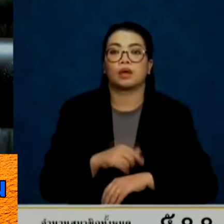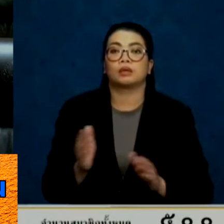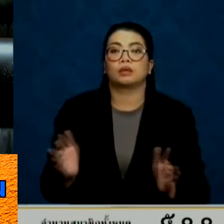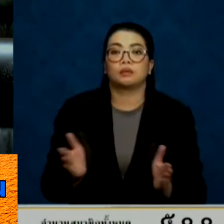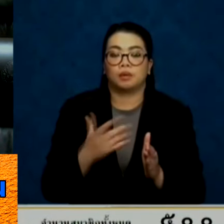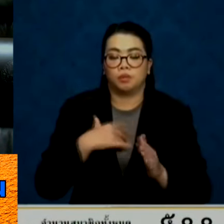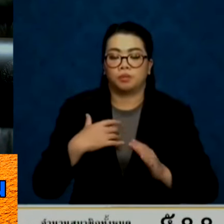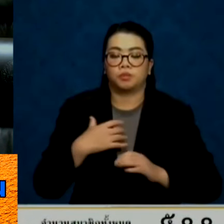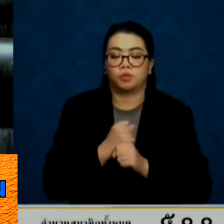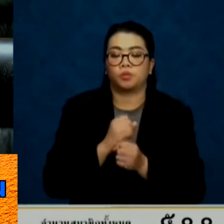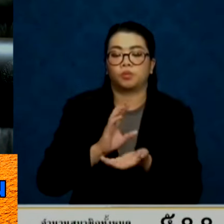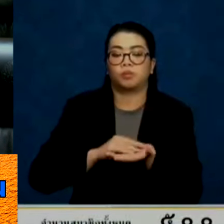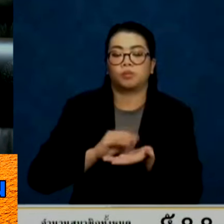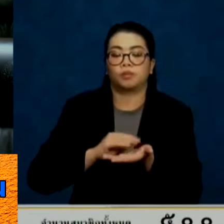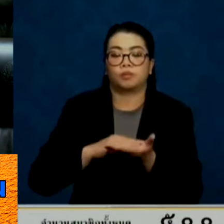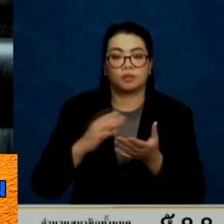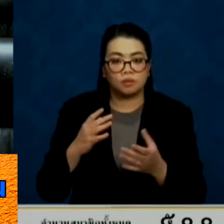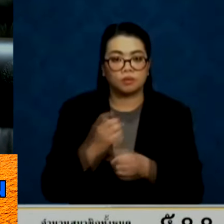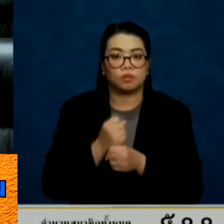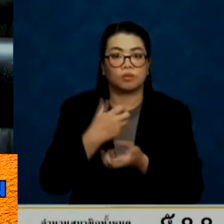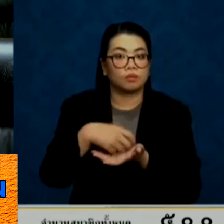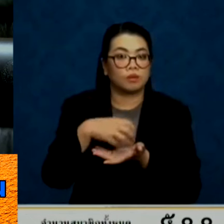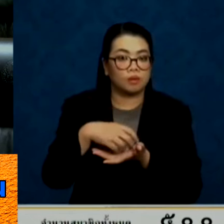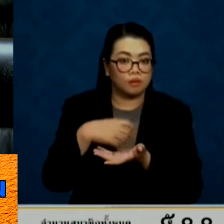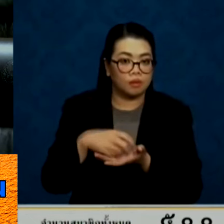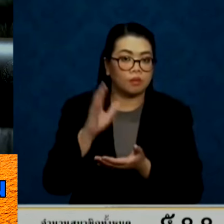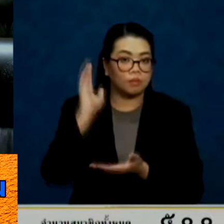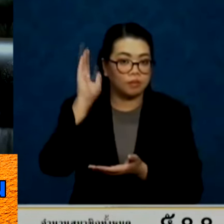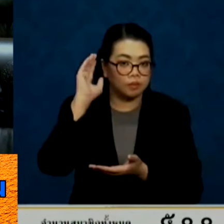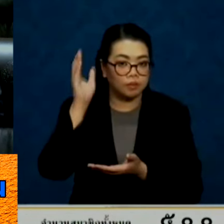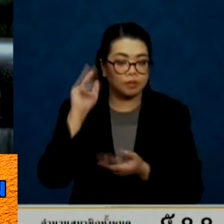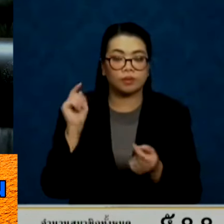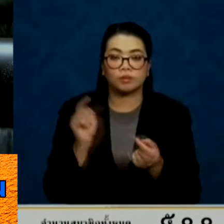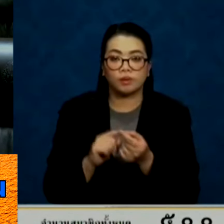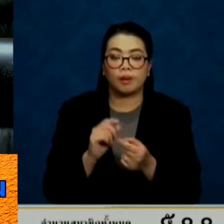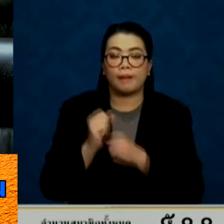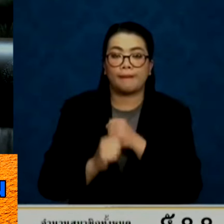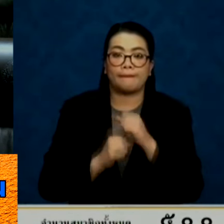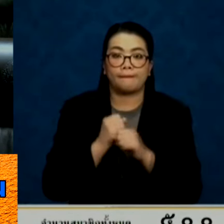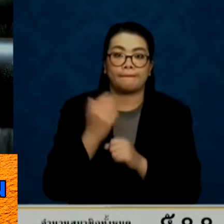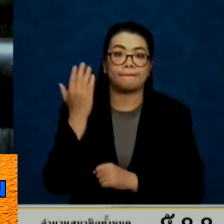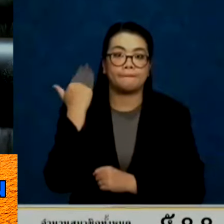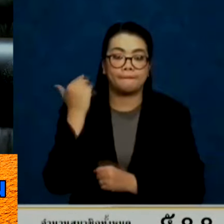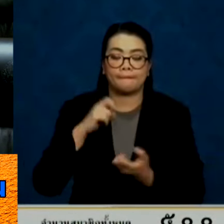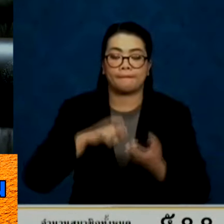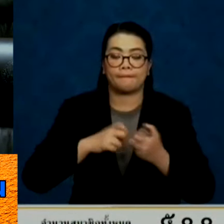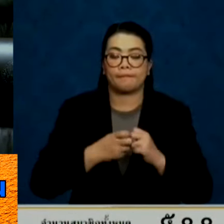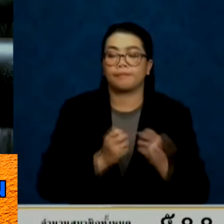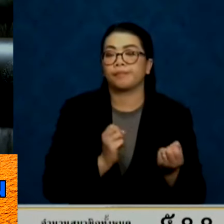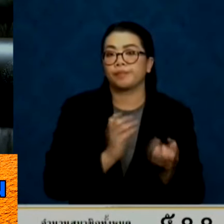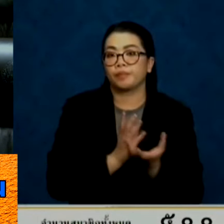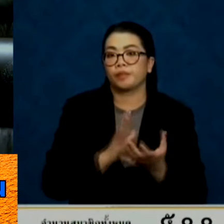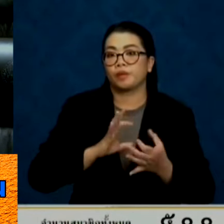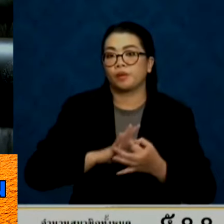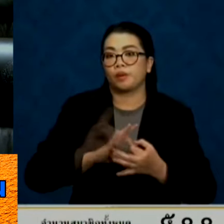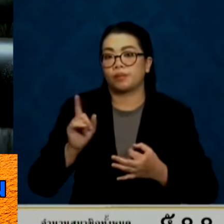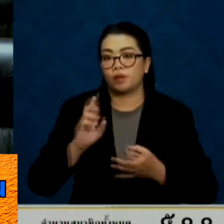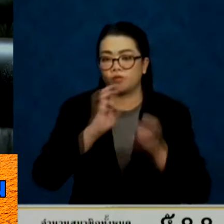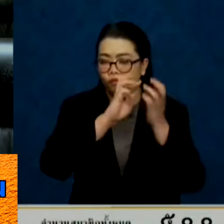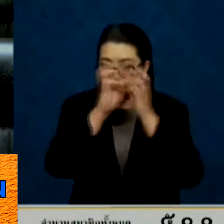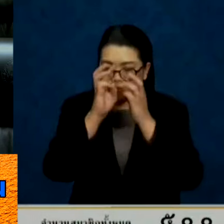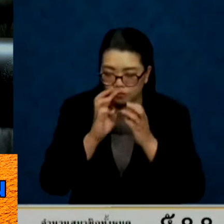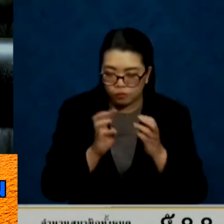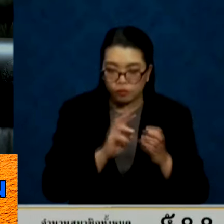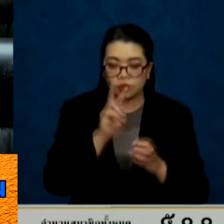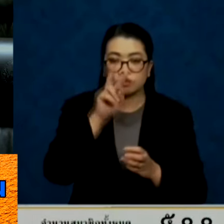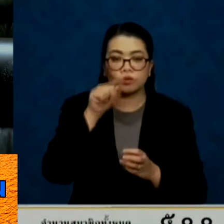Serในข้มูลทต้องสรุปด้วยใส่วนของปีที่แล้วเราปสบปัญหาเรื่ภัยพี่บัตรจากฝุนควั